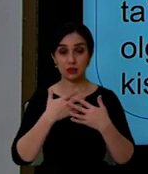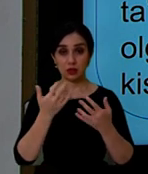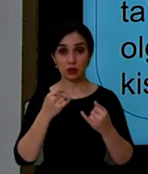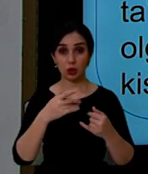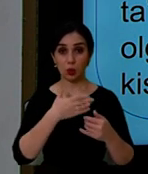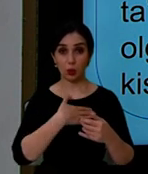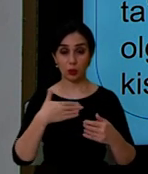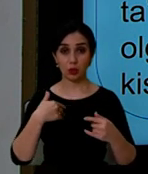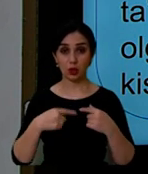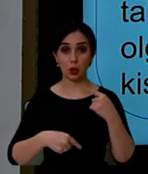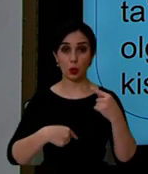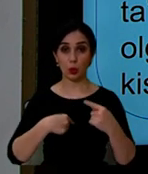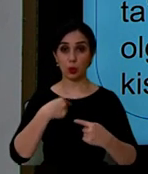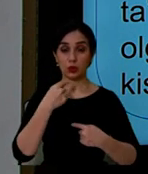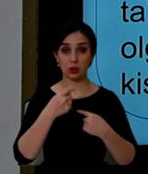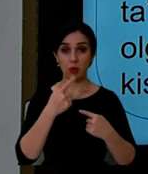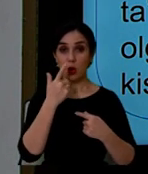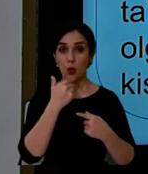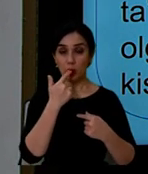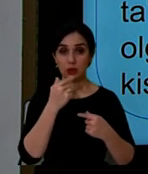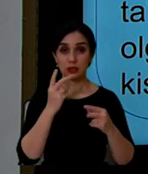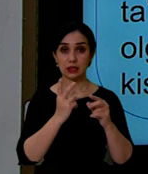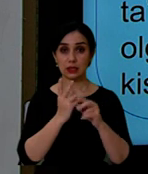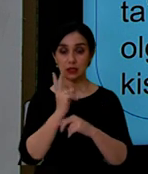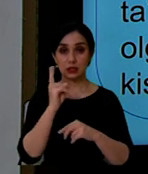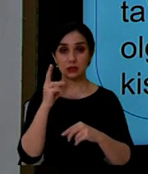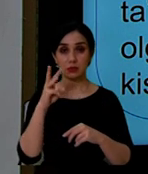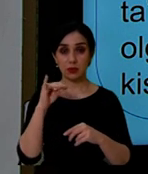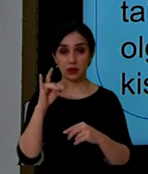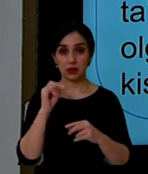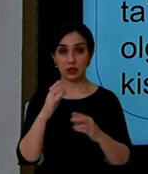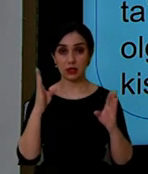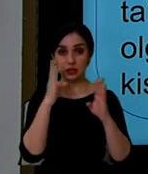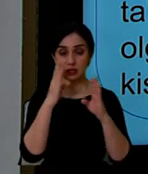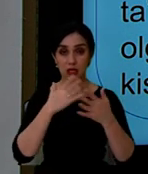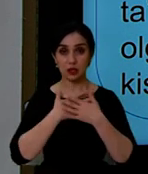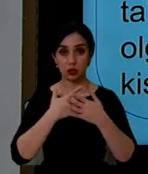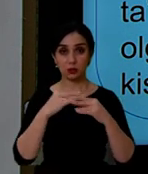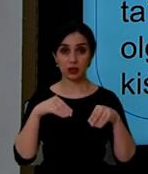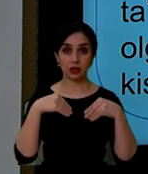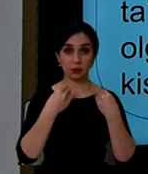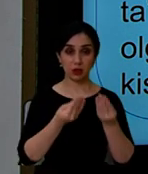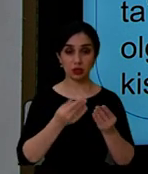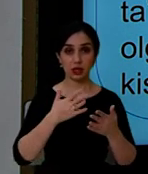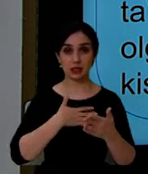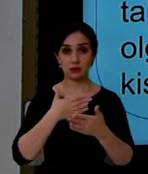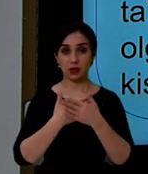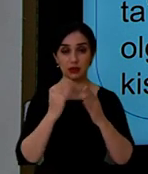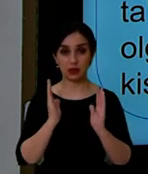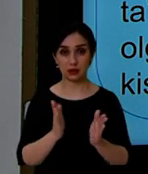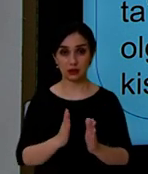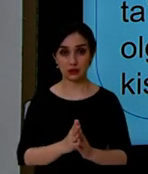o'pkadan o'tib, qonni ikkinchi marta kislorod bilan ta'minlashga xizmat